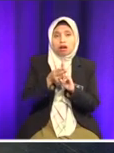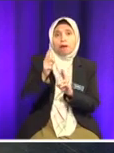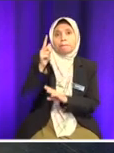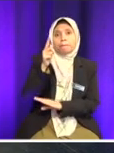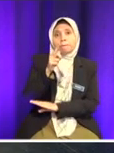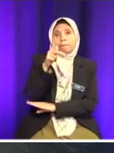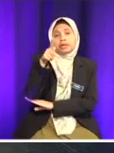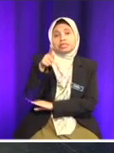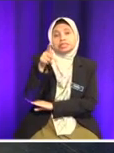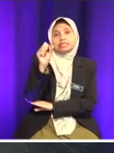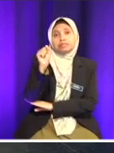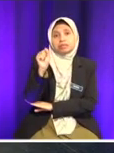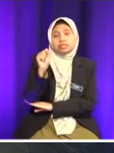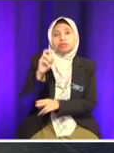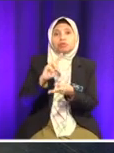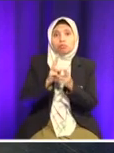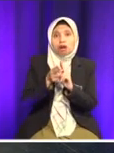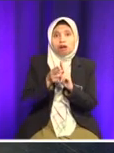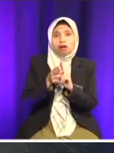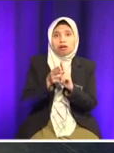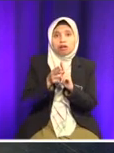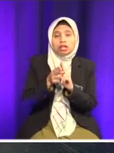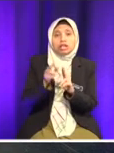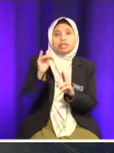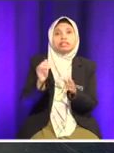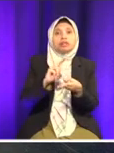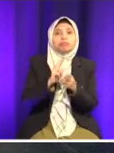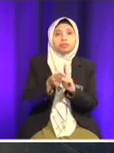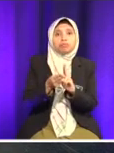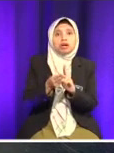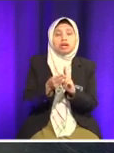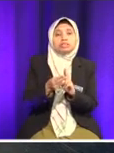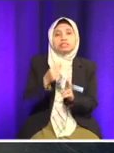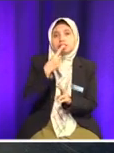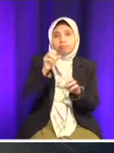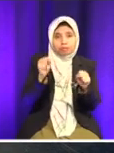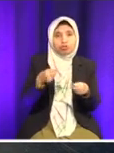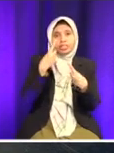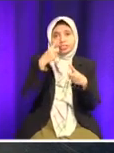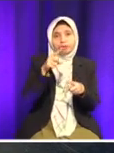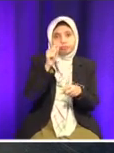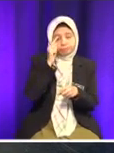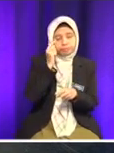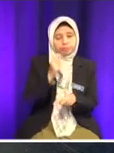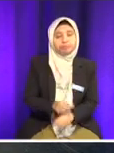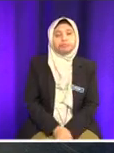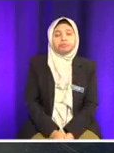berubah jadi yang berubah sekarang apa dia siapa boleh jawab